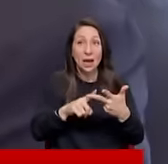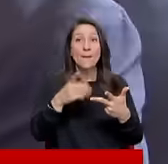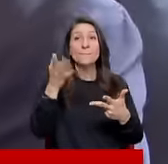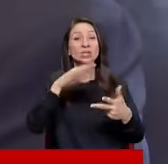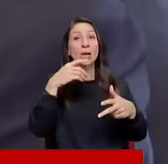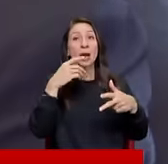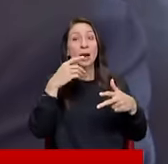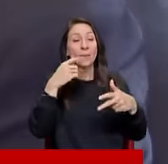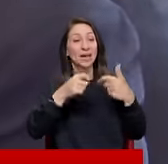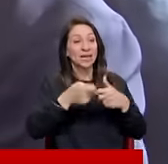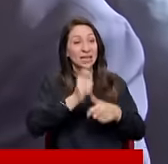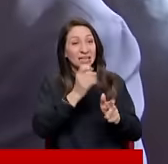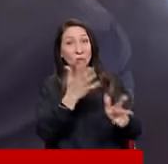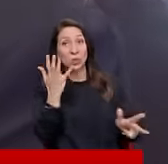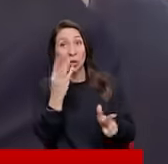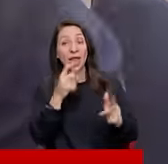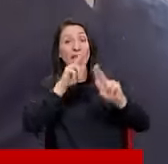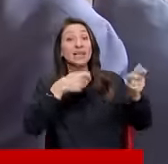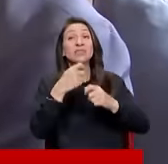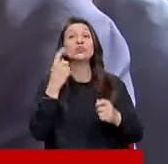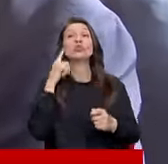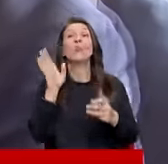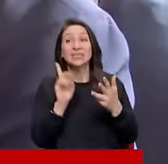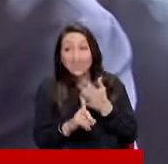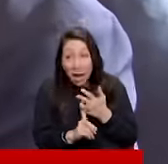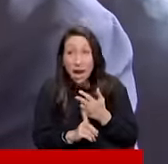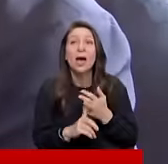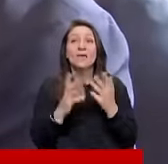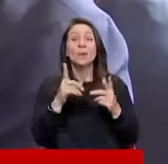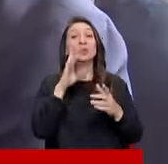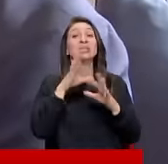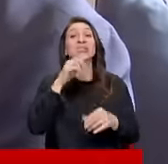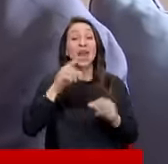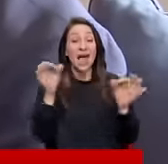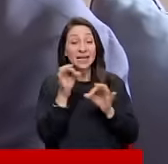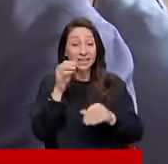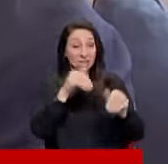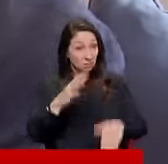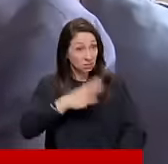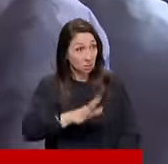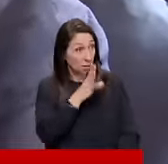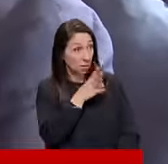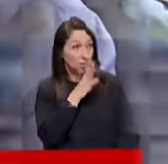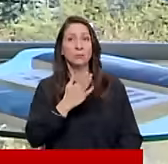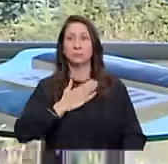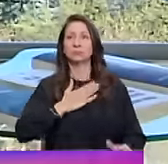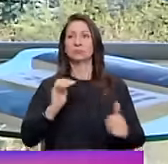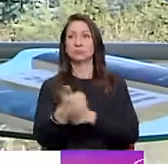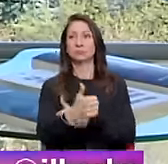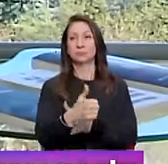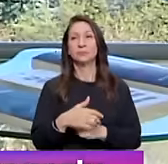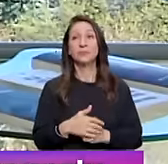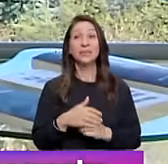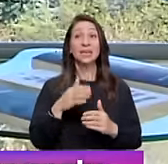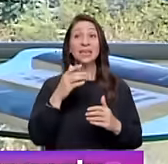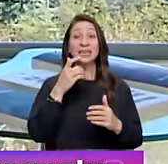başka bankanın önünde kredi kuyruğunda olan esnafın sesini duymazsa ve bu insanlar erken seçim talep ederlerse en önlerindeyiz.